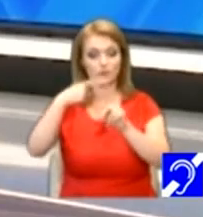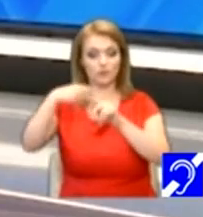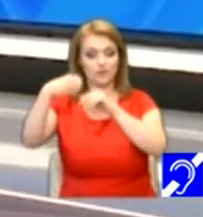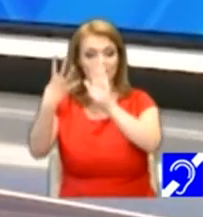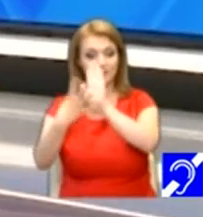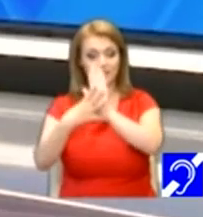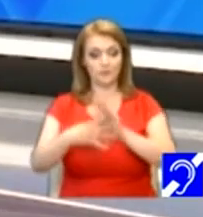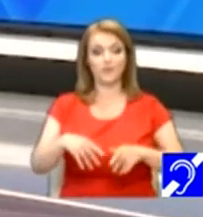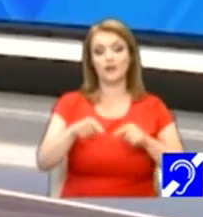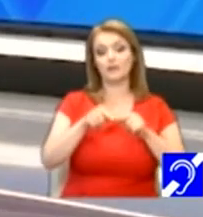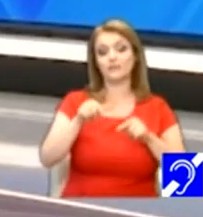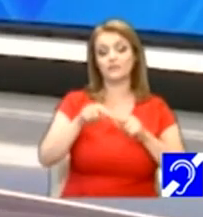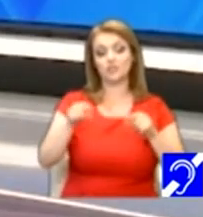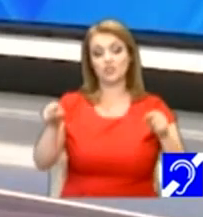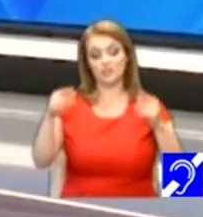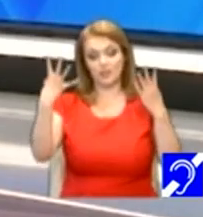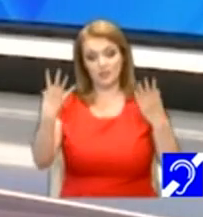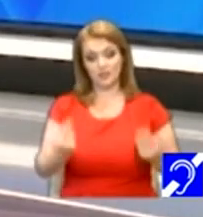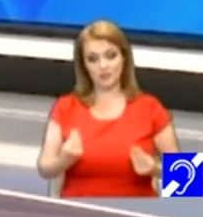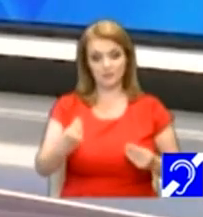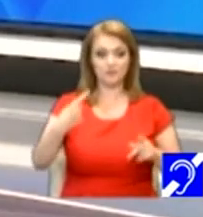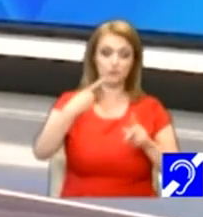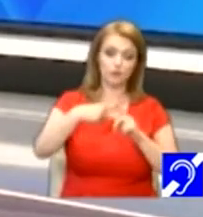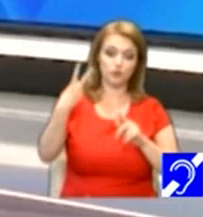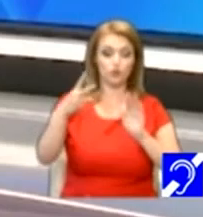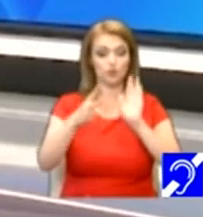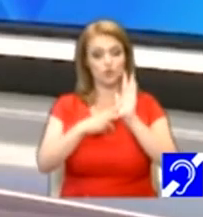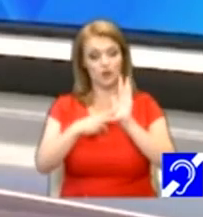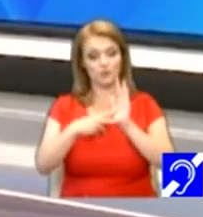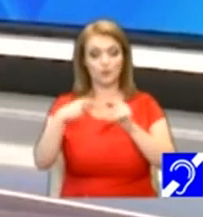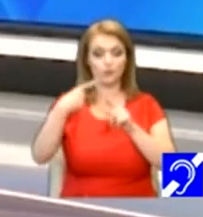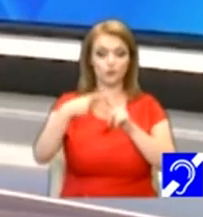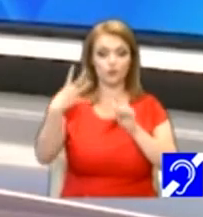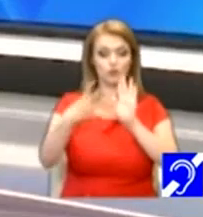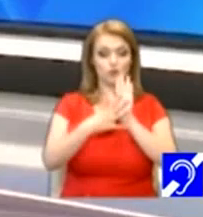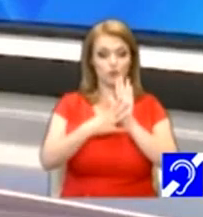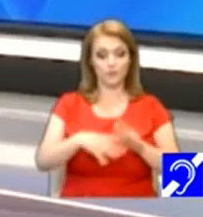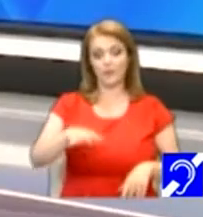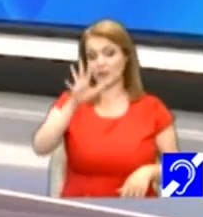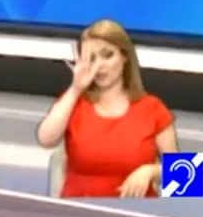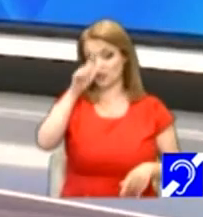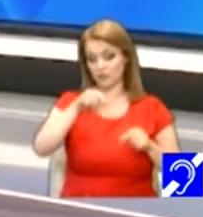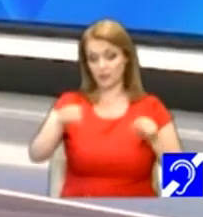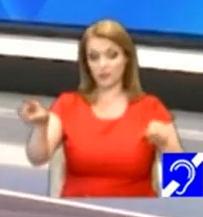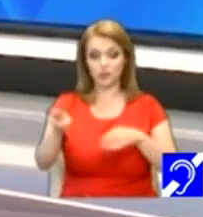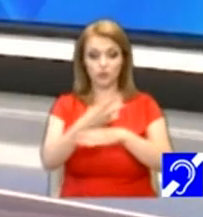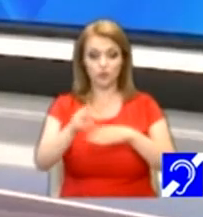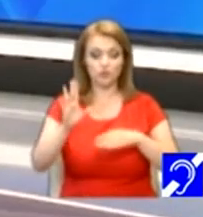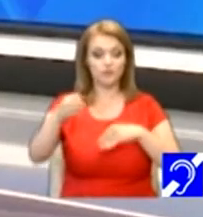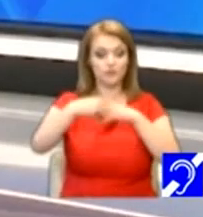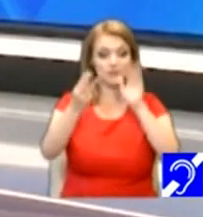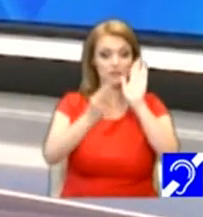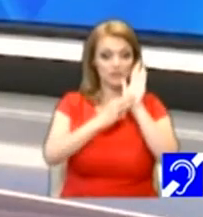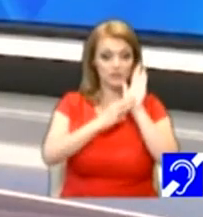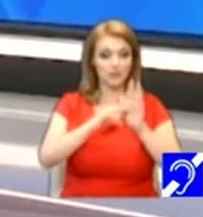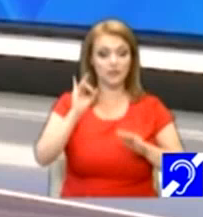grade. La amiază maximele vor oscila între 27 și 29 de grade. La Chișinău se prognozează 18 grade